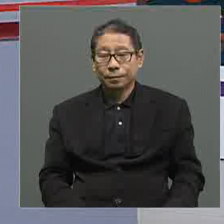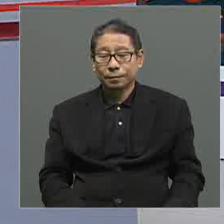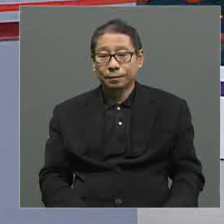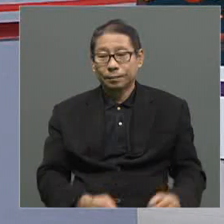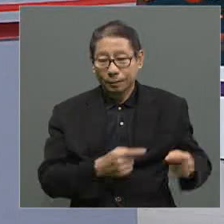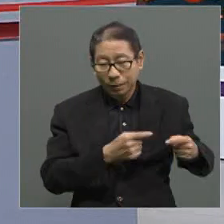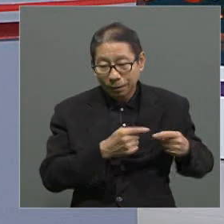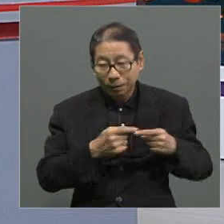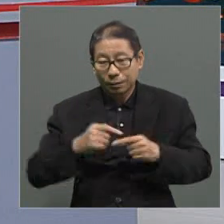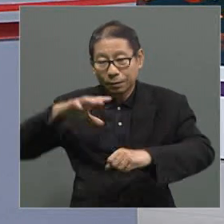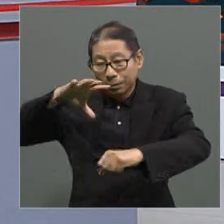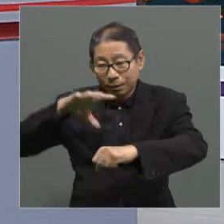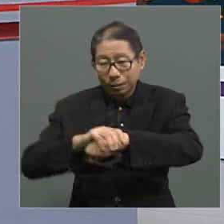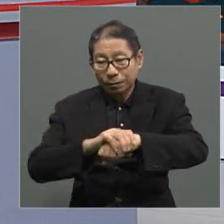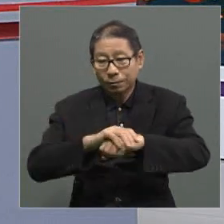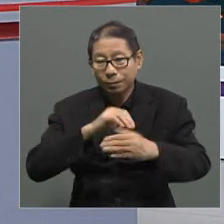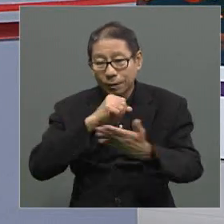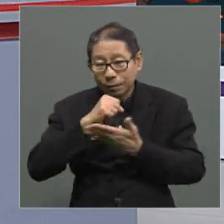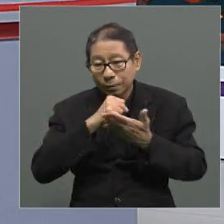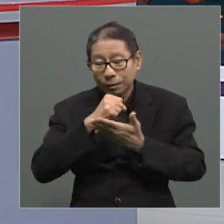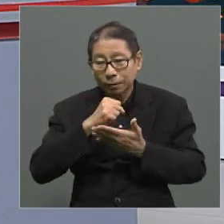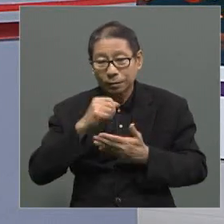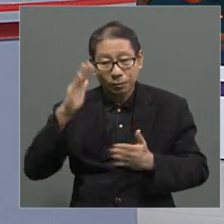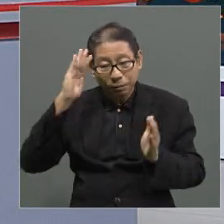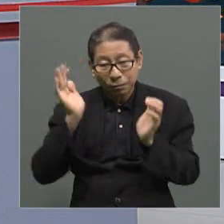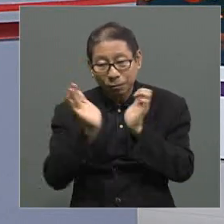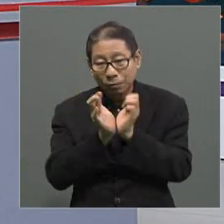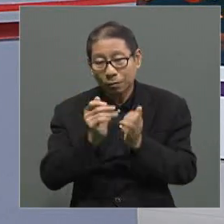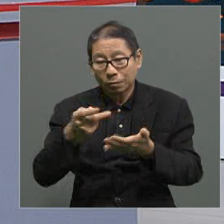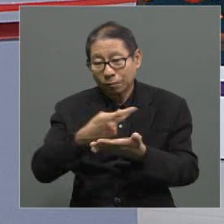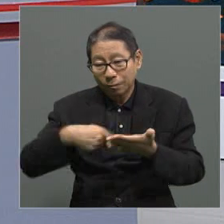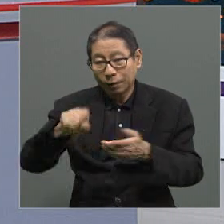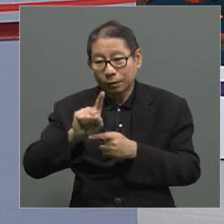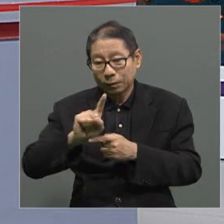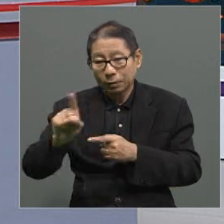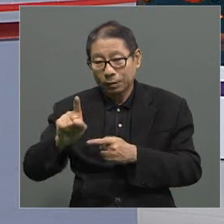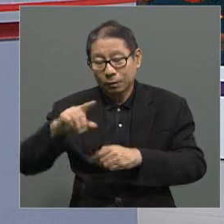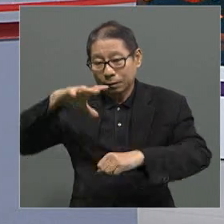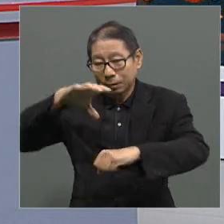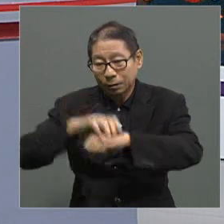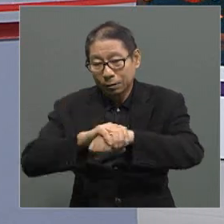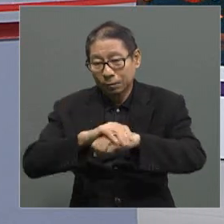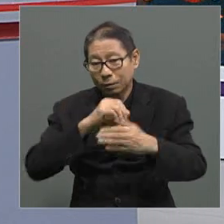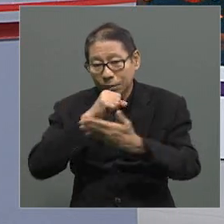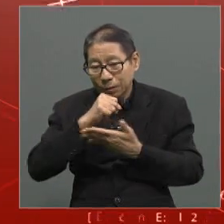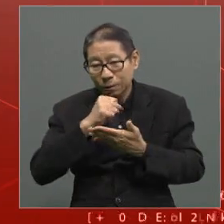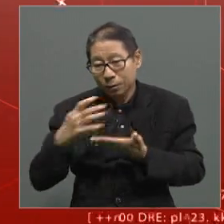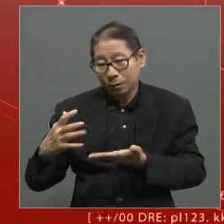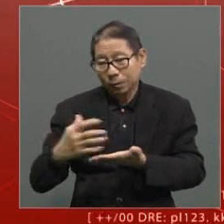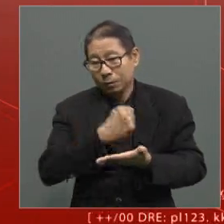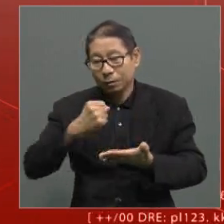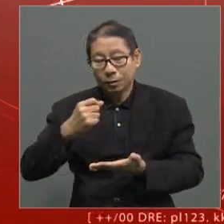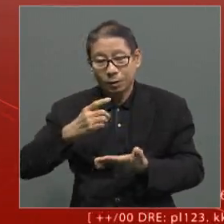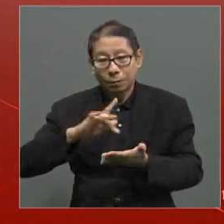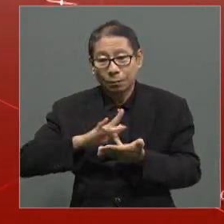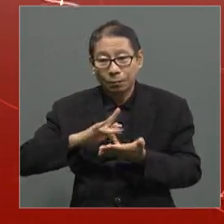ต่อเนื่องเรื่องการปราบปรามยาเสพติดนะคะตำรวจภูธรภาค 1ก็จับกุมเครือข่ายค้ายาเสพติดและครั้งนี้ยึดของกลางยาบ้า